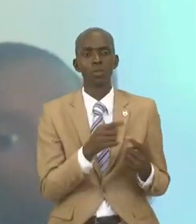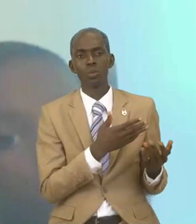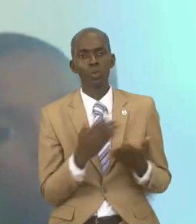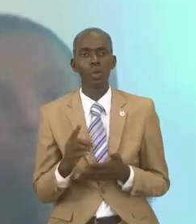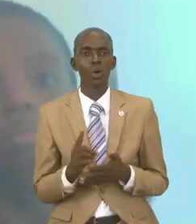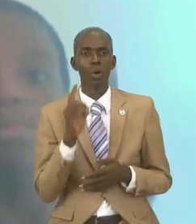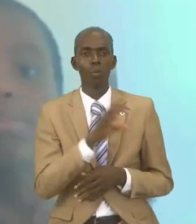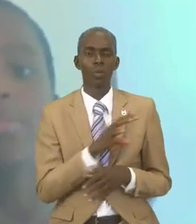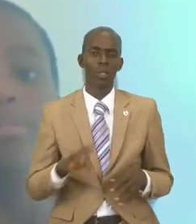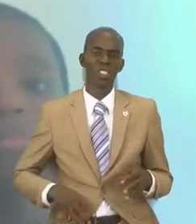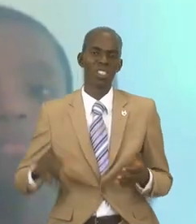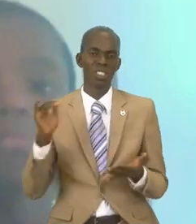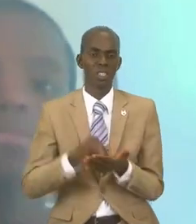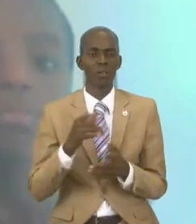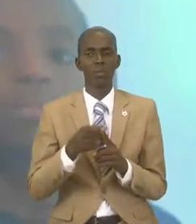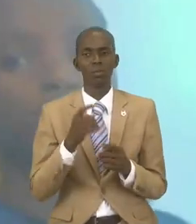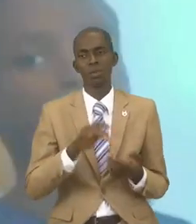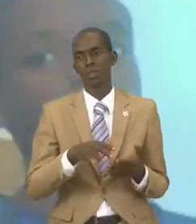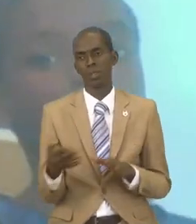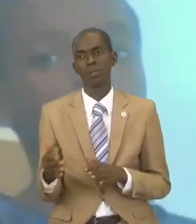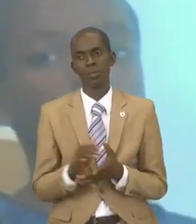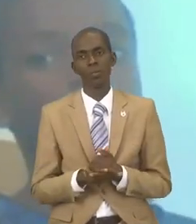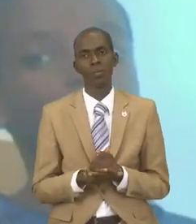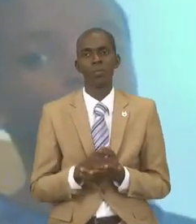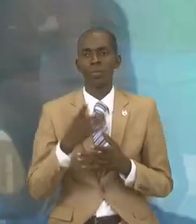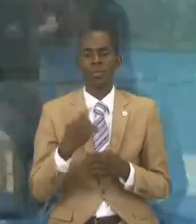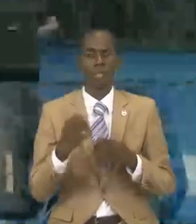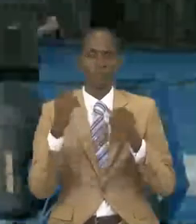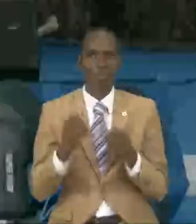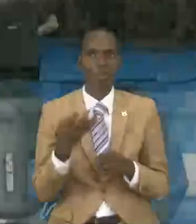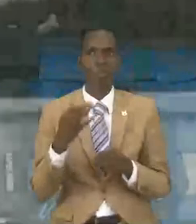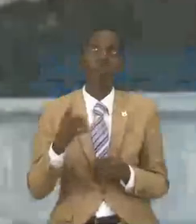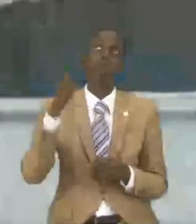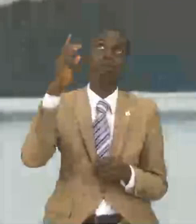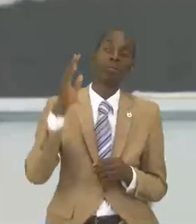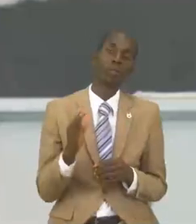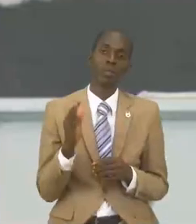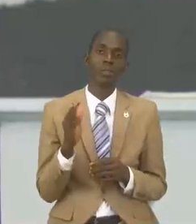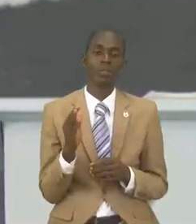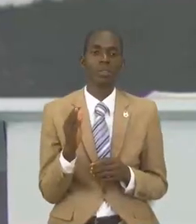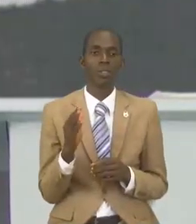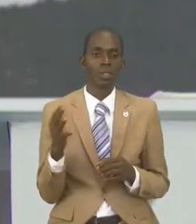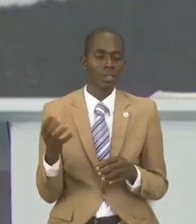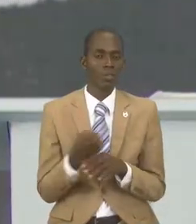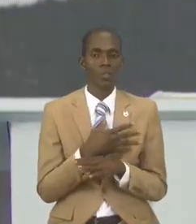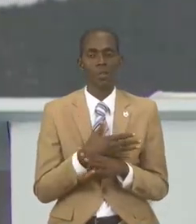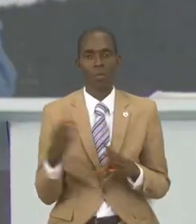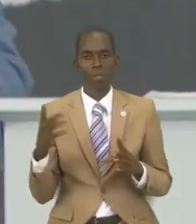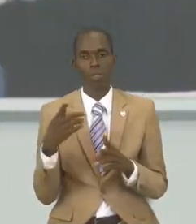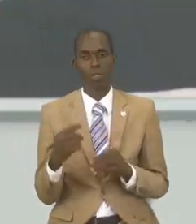C'est déjà fait. La puissance de Dieu est descendue et a